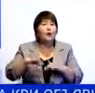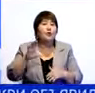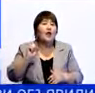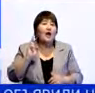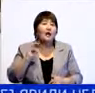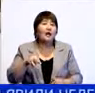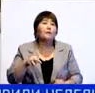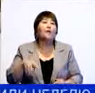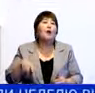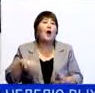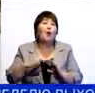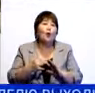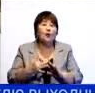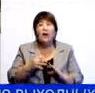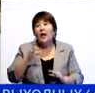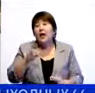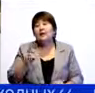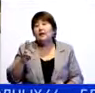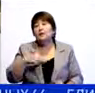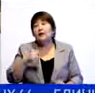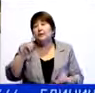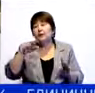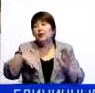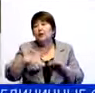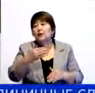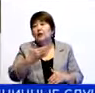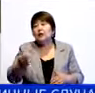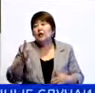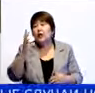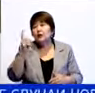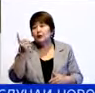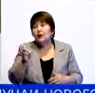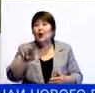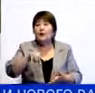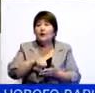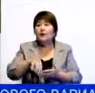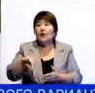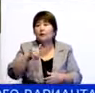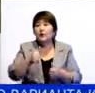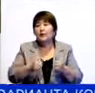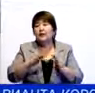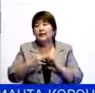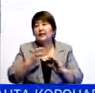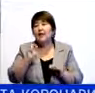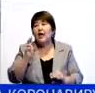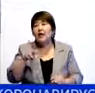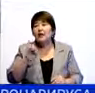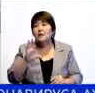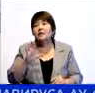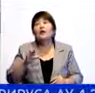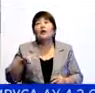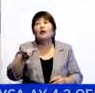аула канат не отколов был признан лучшим среди 100 принявших участия на областном конкурсе сельских акимов на